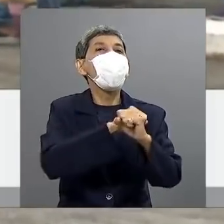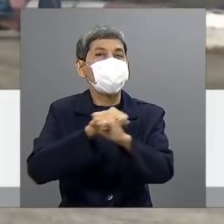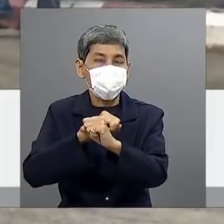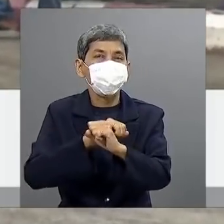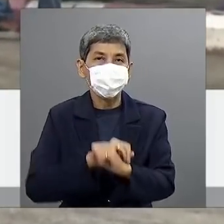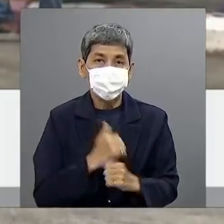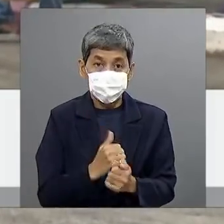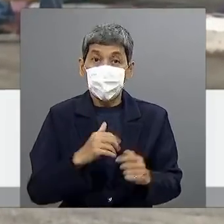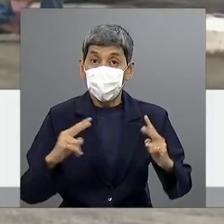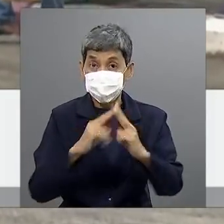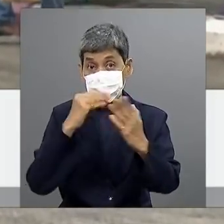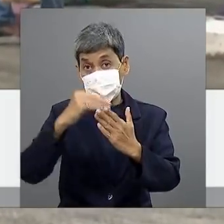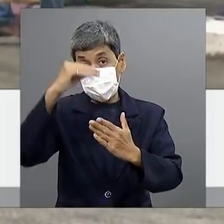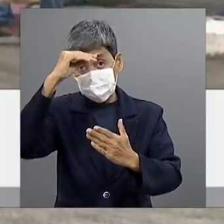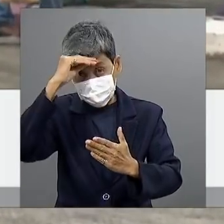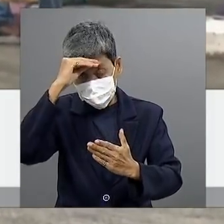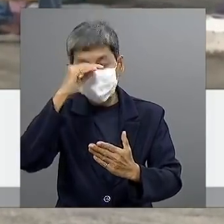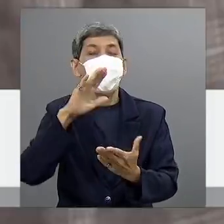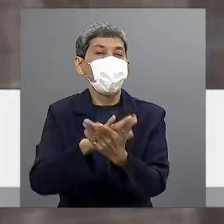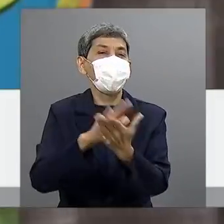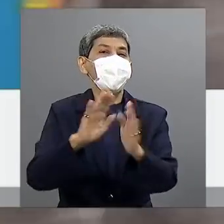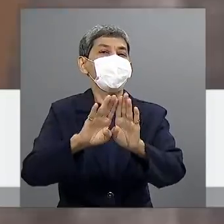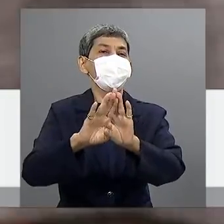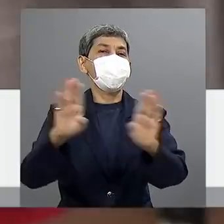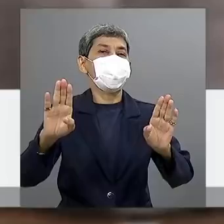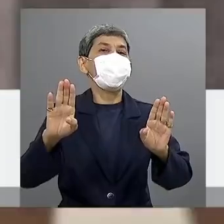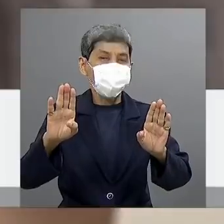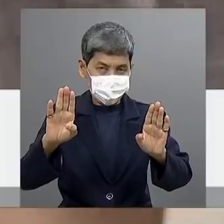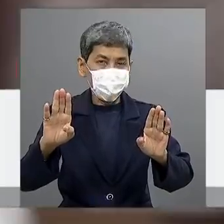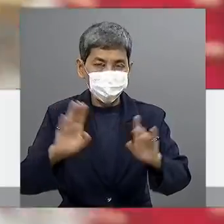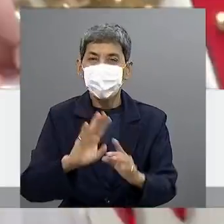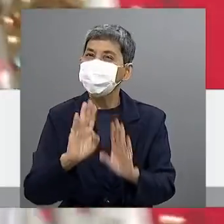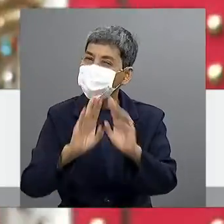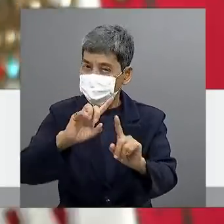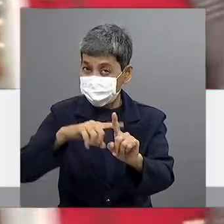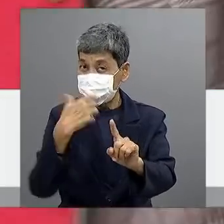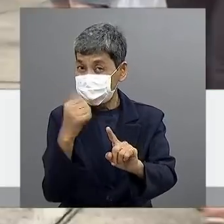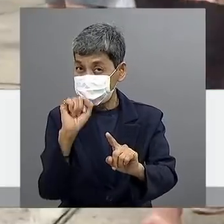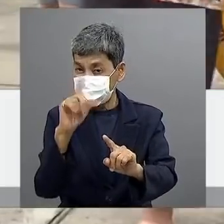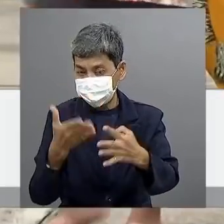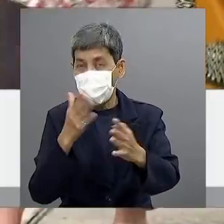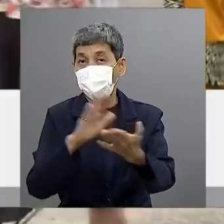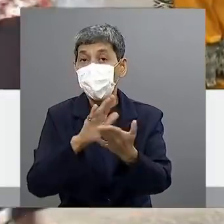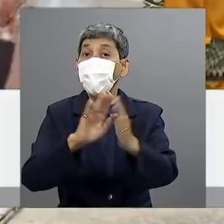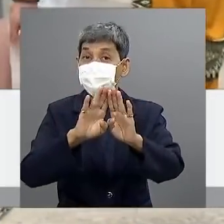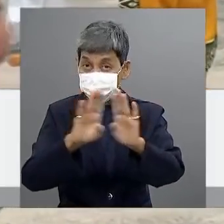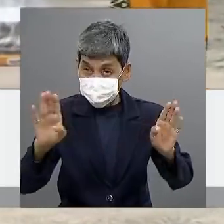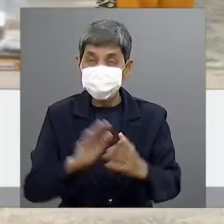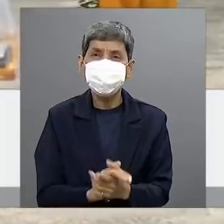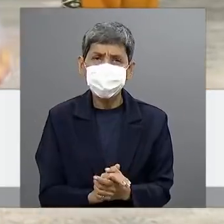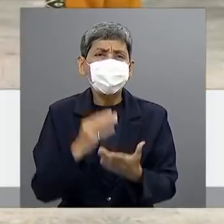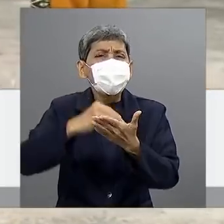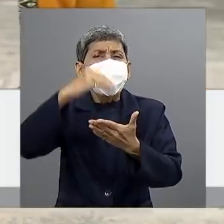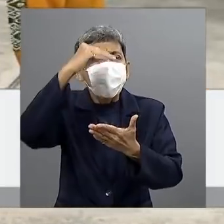วงศึกษาธิการเตรียมที่จะเปิดการเรียนการสอนอีกครั้งในช่วงของต้นเดือนพฤศจิกายนนี้ค่ะสำหรับนักเรียนที่เข้ารับ